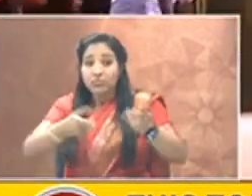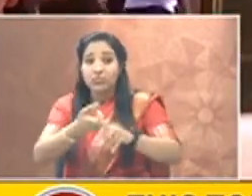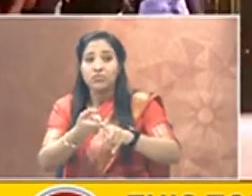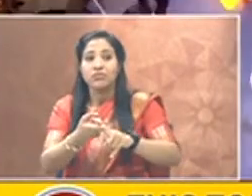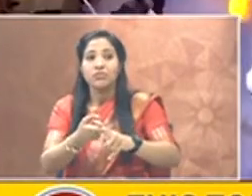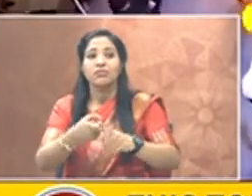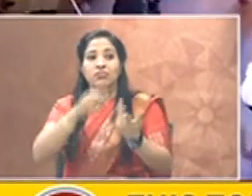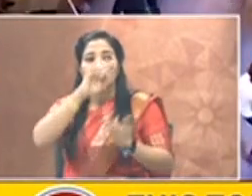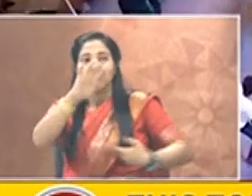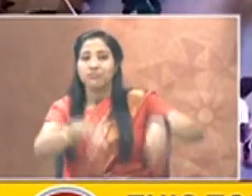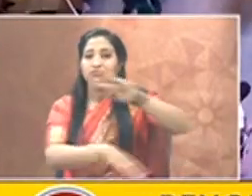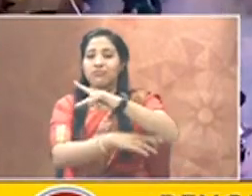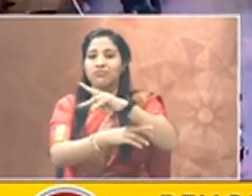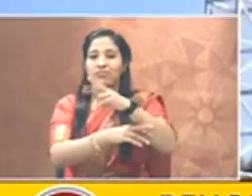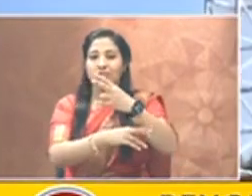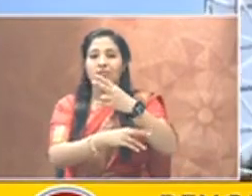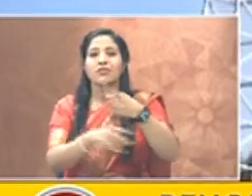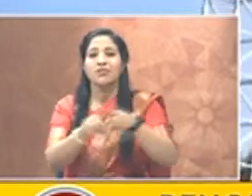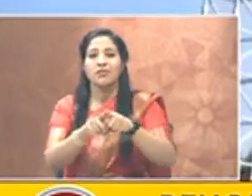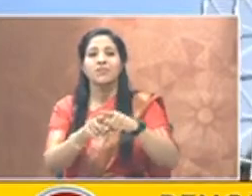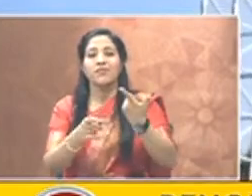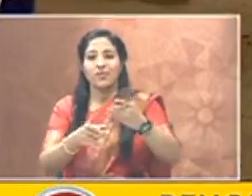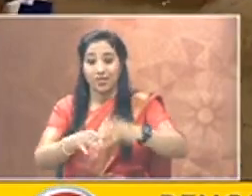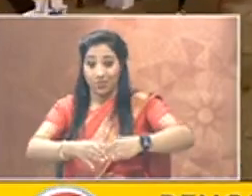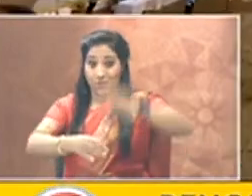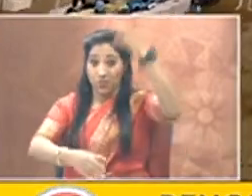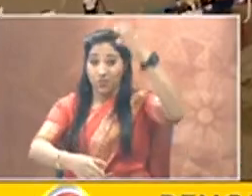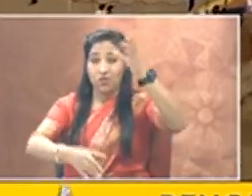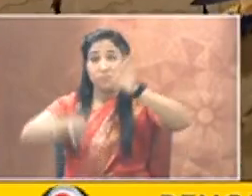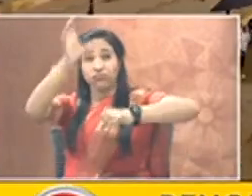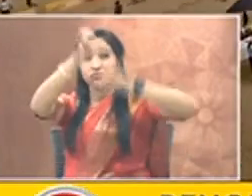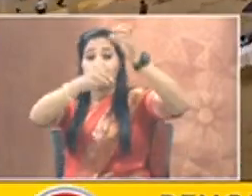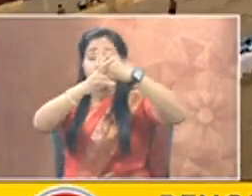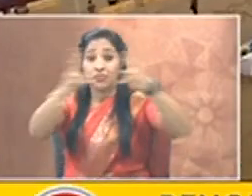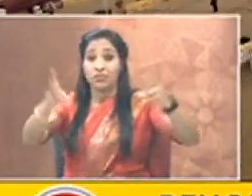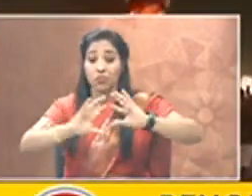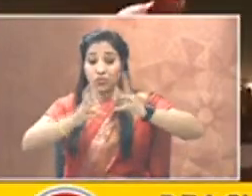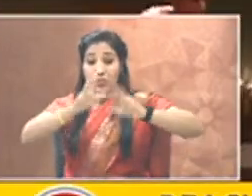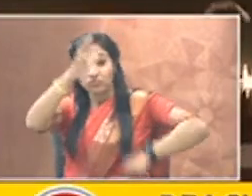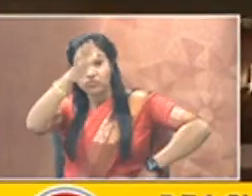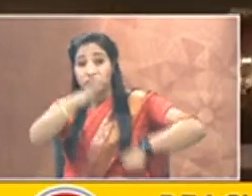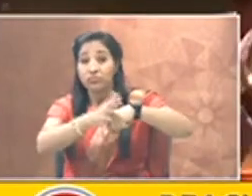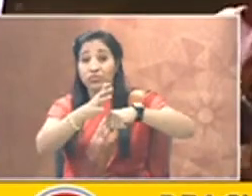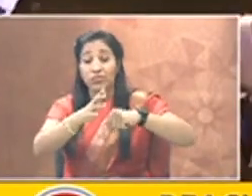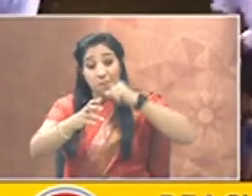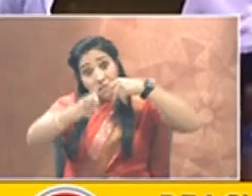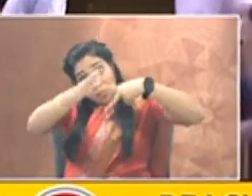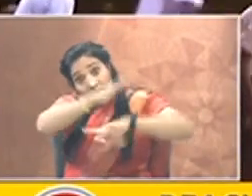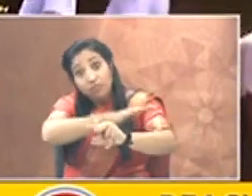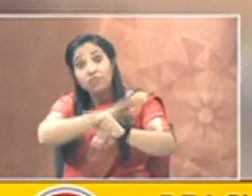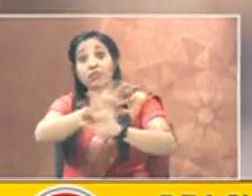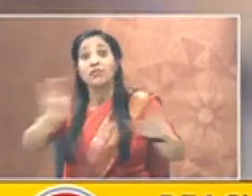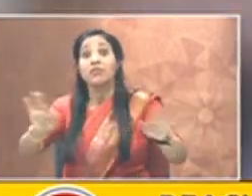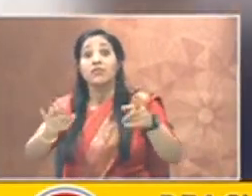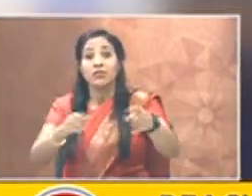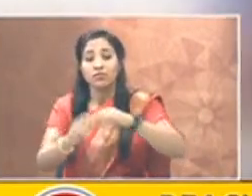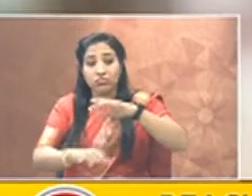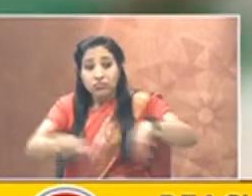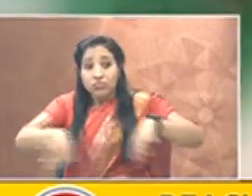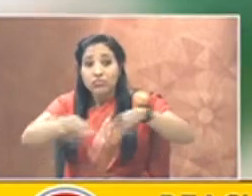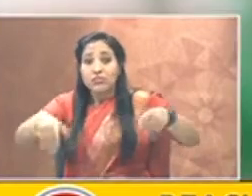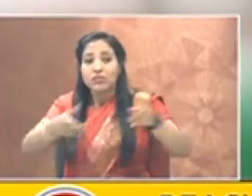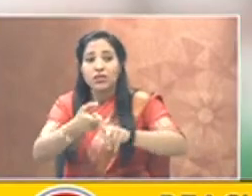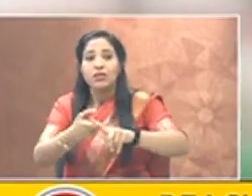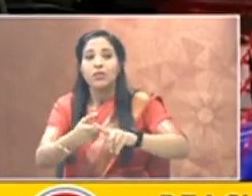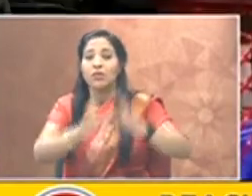पेंचक सिलेट, मलखम, बीच वॉलीबॉल, बीच कबड्डी, बीच